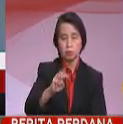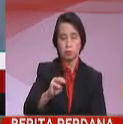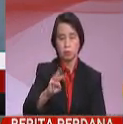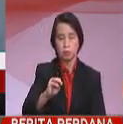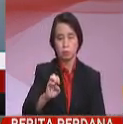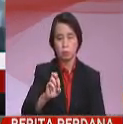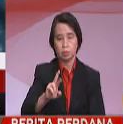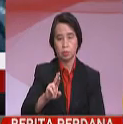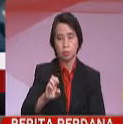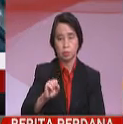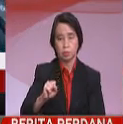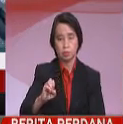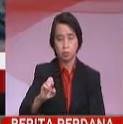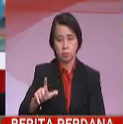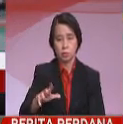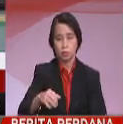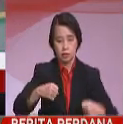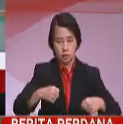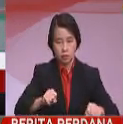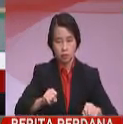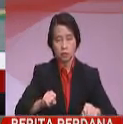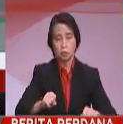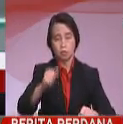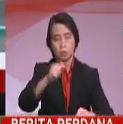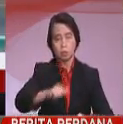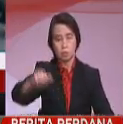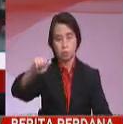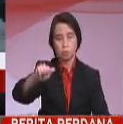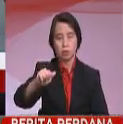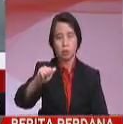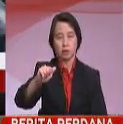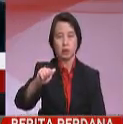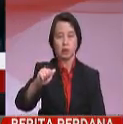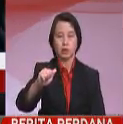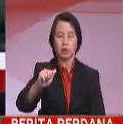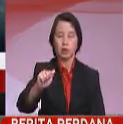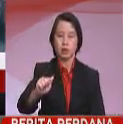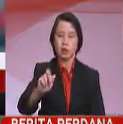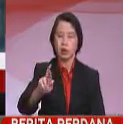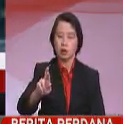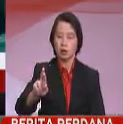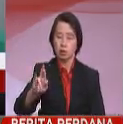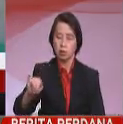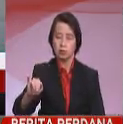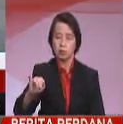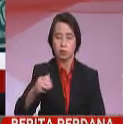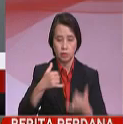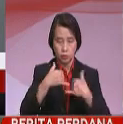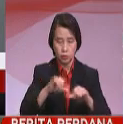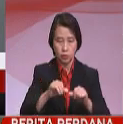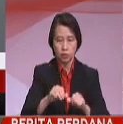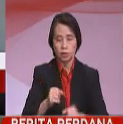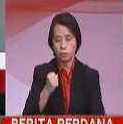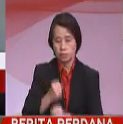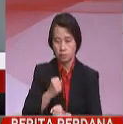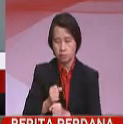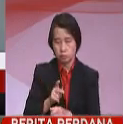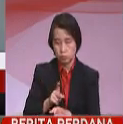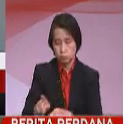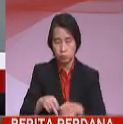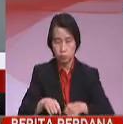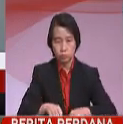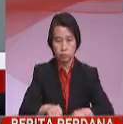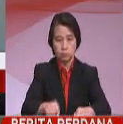SEV Repsol dan kejuaraan motosikal Asia ARRC bagi memastikan dia dapat meneruskan karier profesionalnya